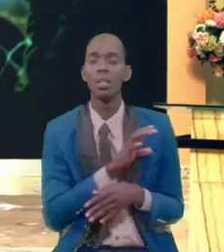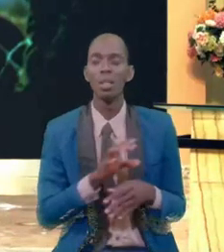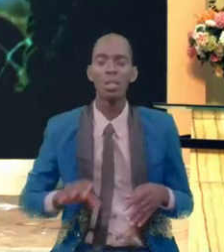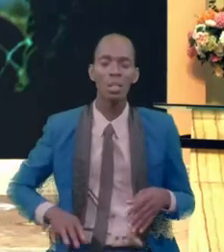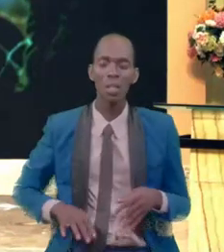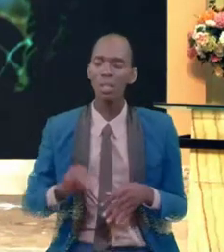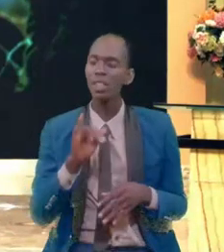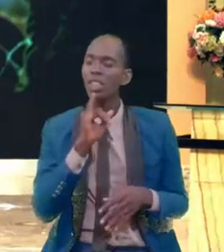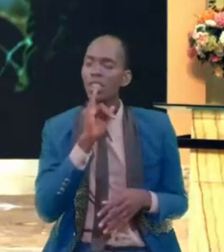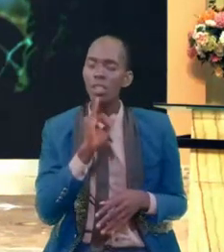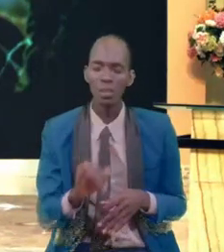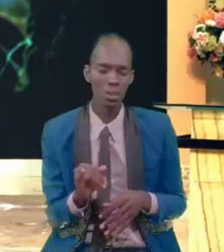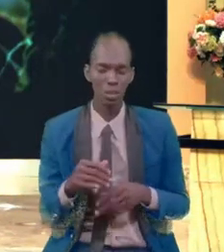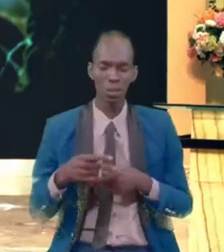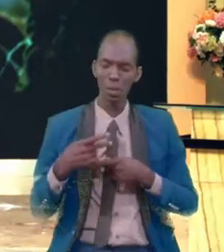Christ est